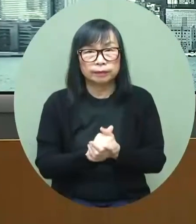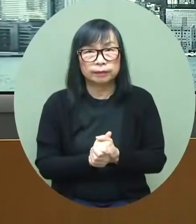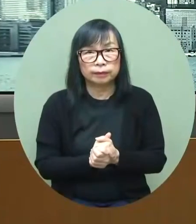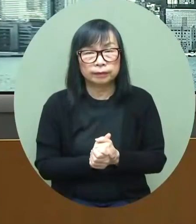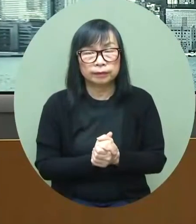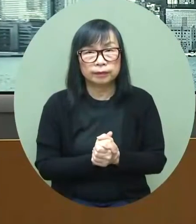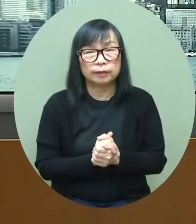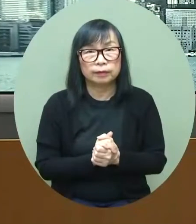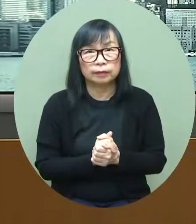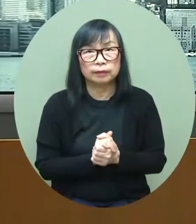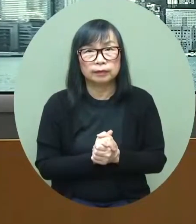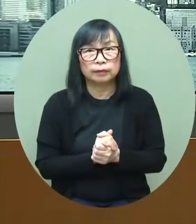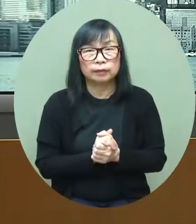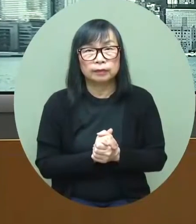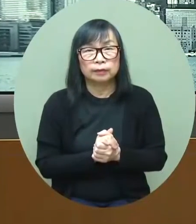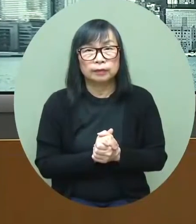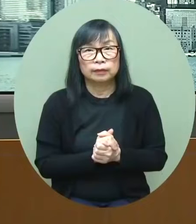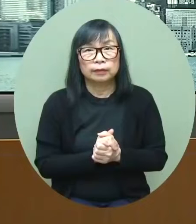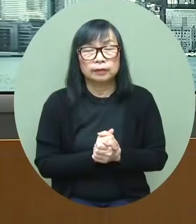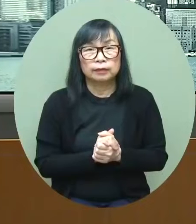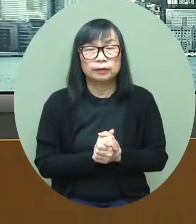後邊嗰位，